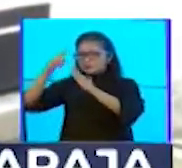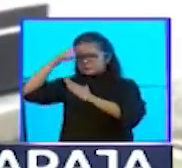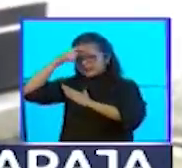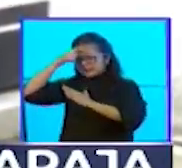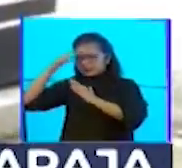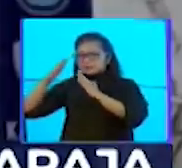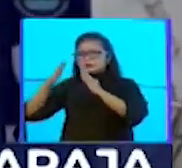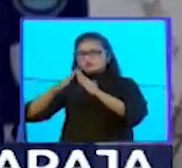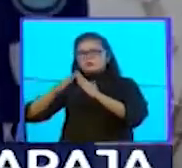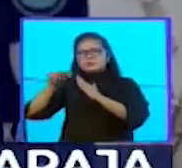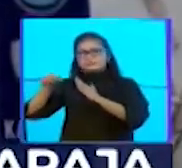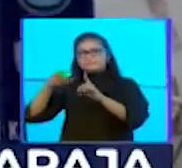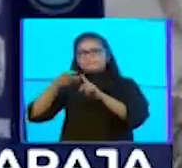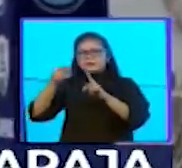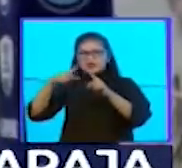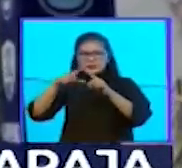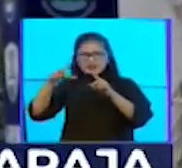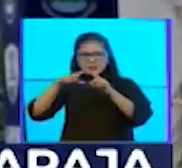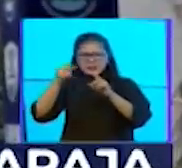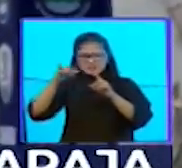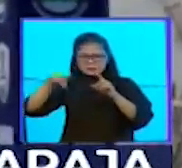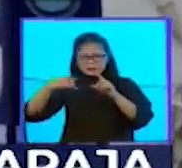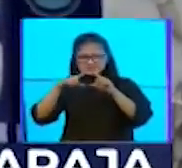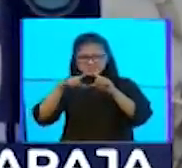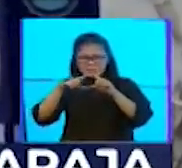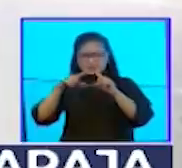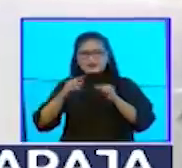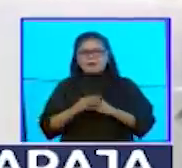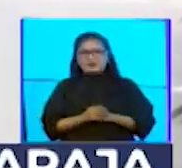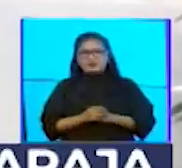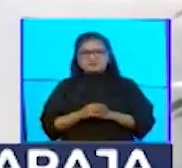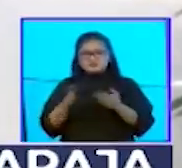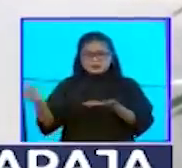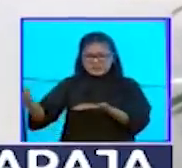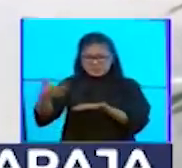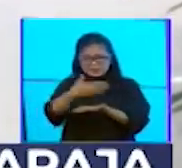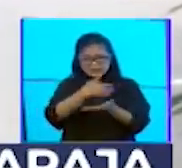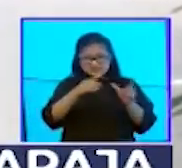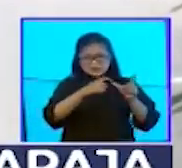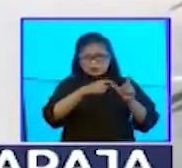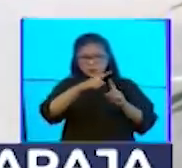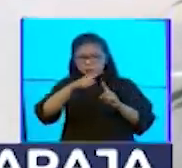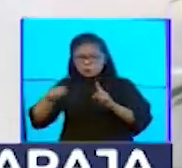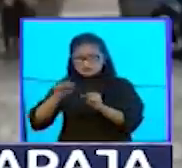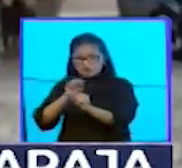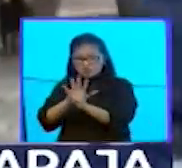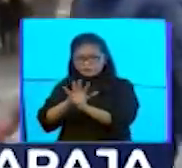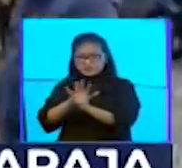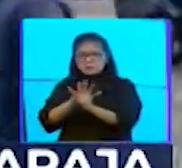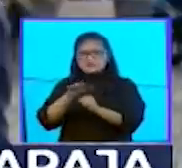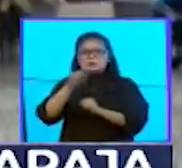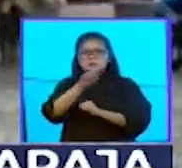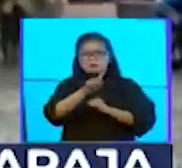dan dimakamkan. Sementara itu, berdasarkan data Satgas COVID-19 Kabupaten Tangerang, saat ini lebih dari 280 warga